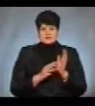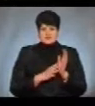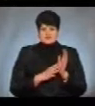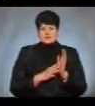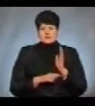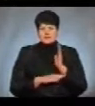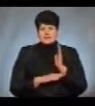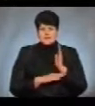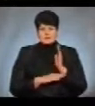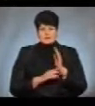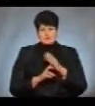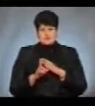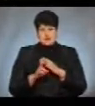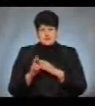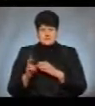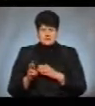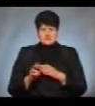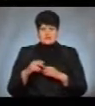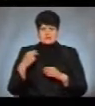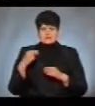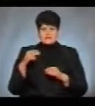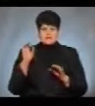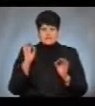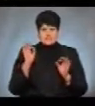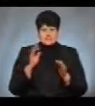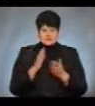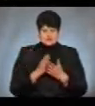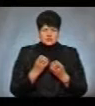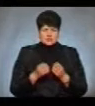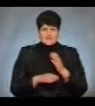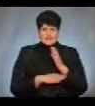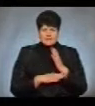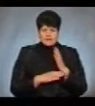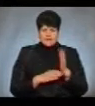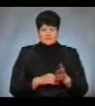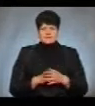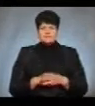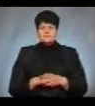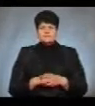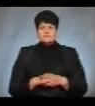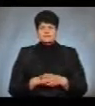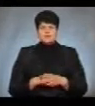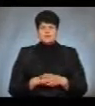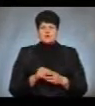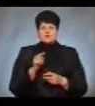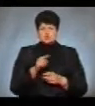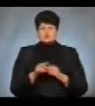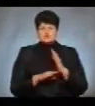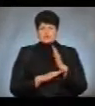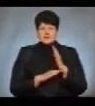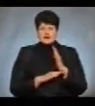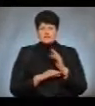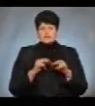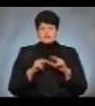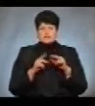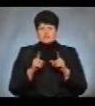дерев'яних храмів, і із дзвіниці багато має дерев'яні ще. І тому дерев'яна архітектура